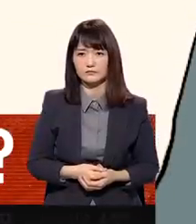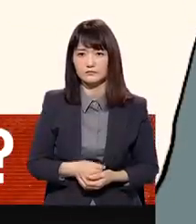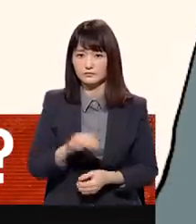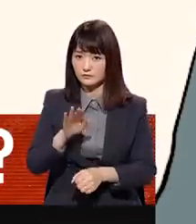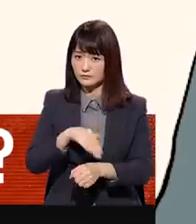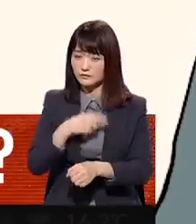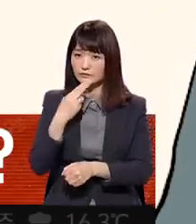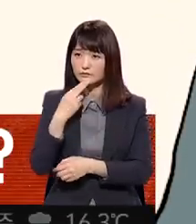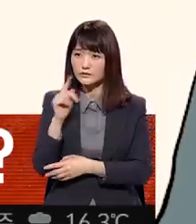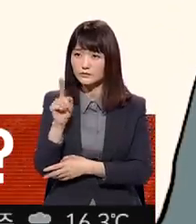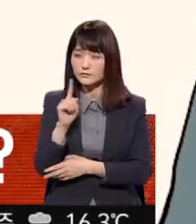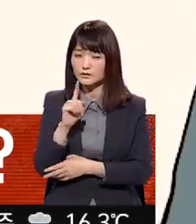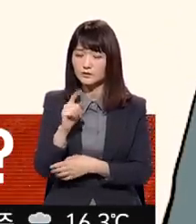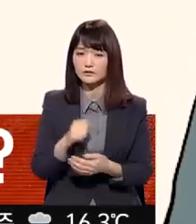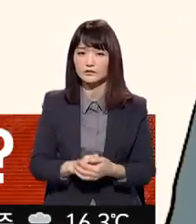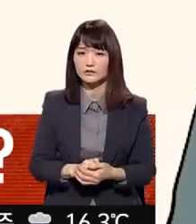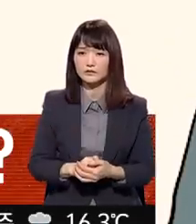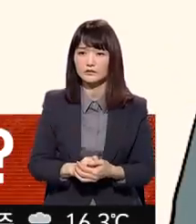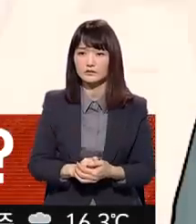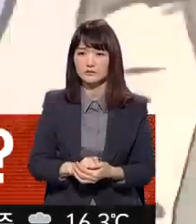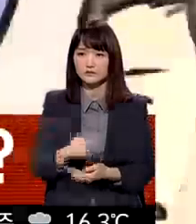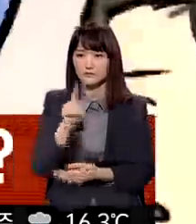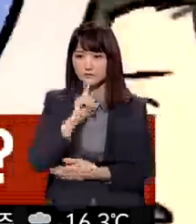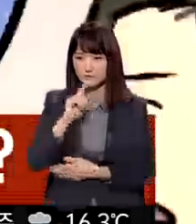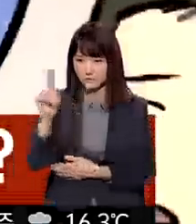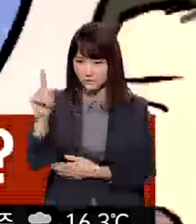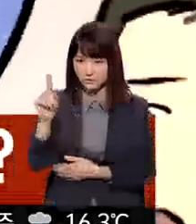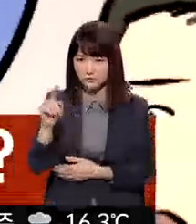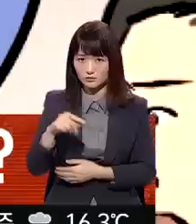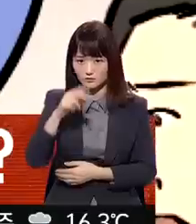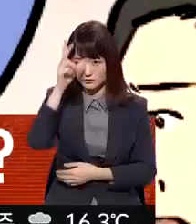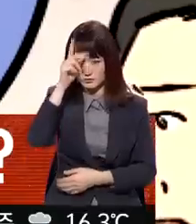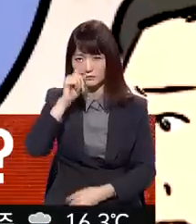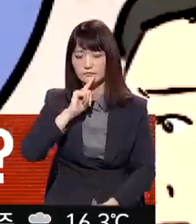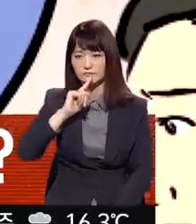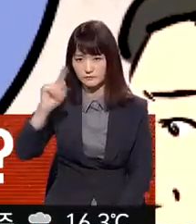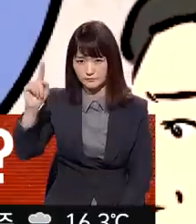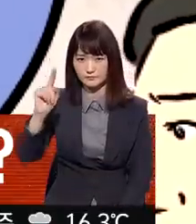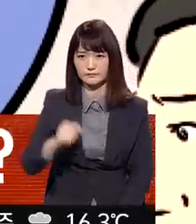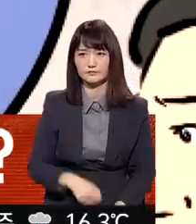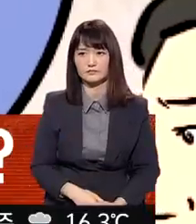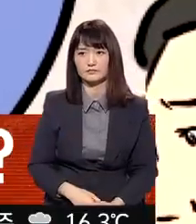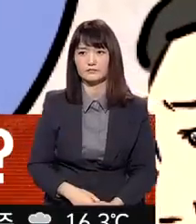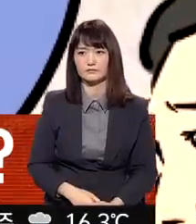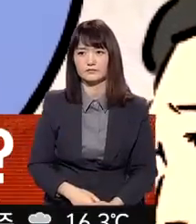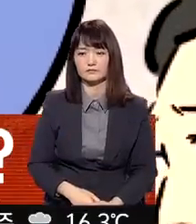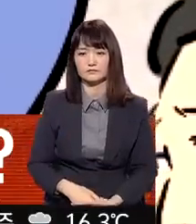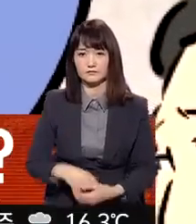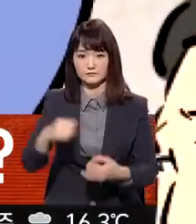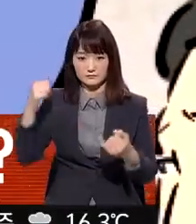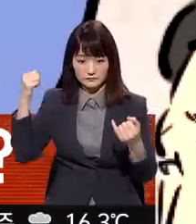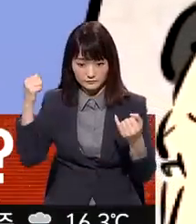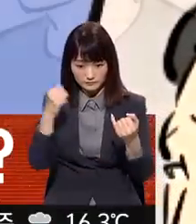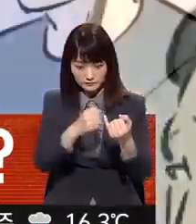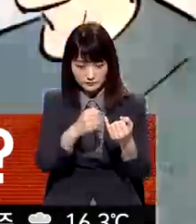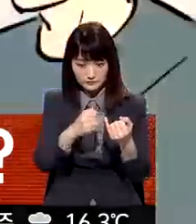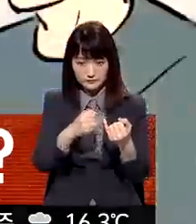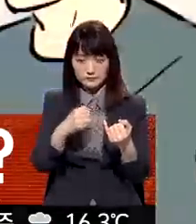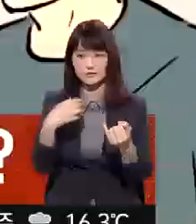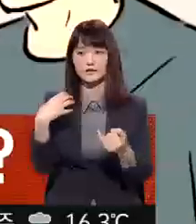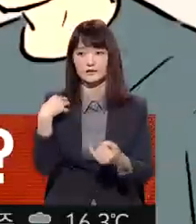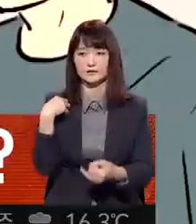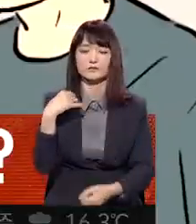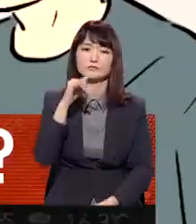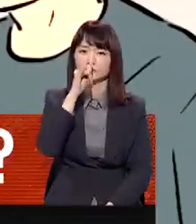하지만 뭐라도 지금 얘기하려고 고소를 지금 하는 걸로 보이거든요. 그렇죠. 경찰에 신고해서 때린다, 뭐 한다 그러면 그것도 유책 사유가 될 수가